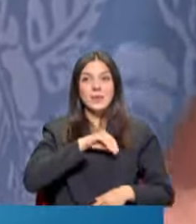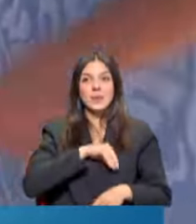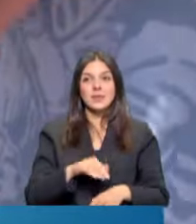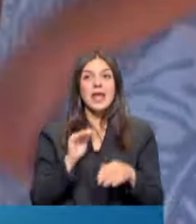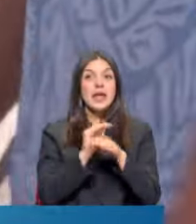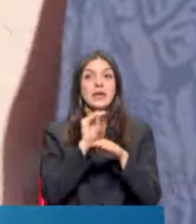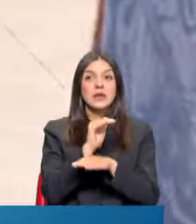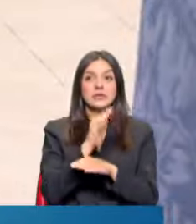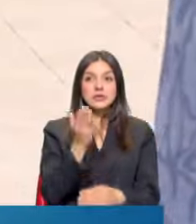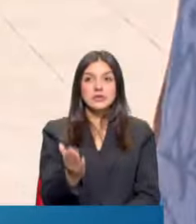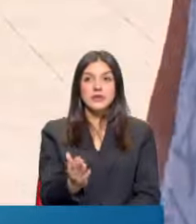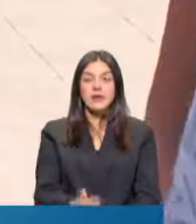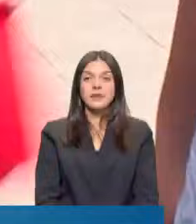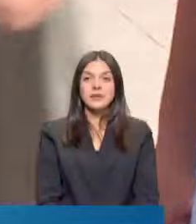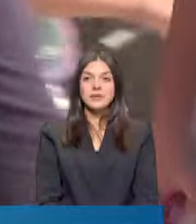102'de